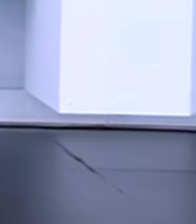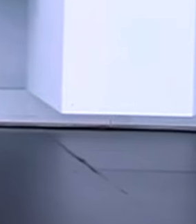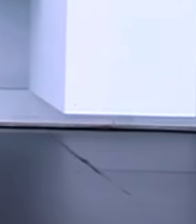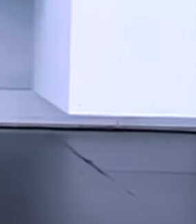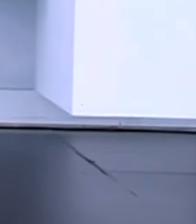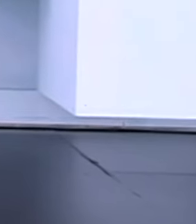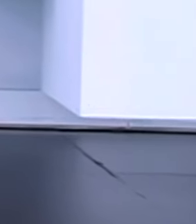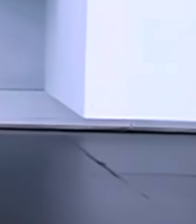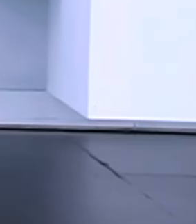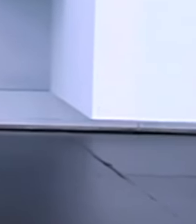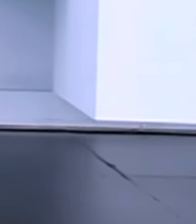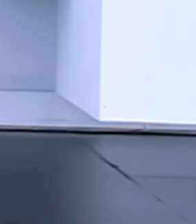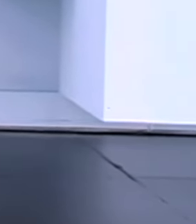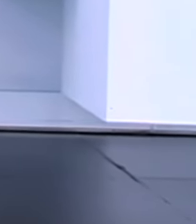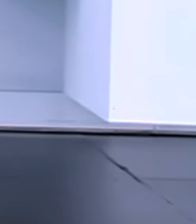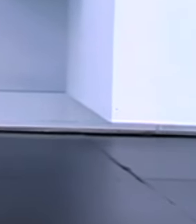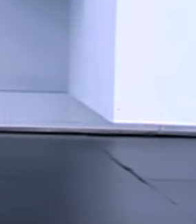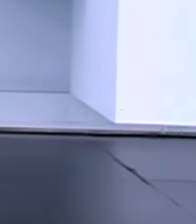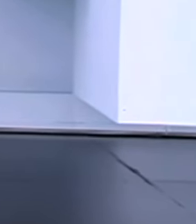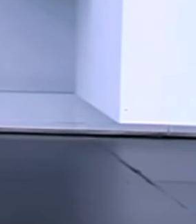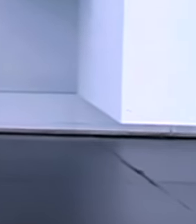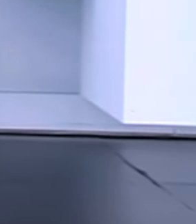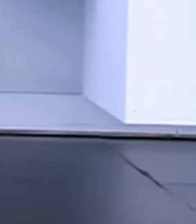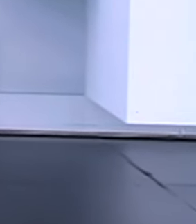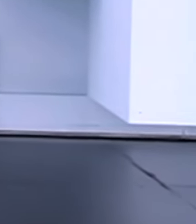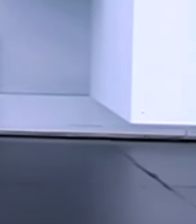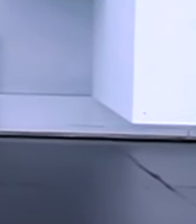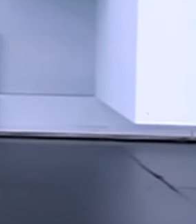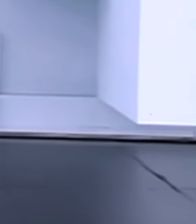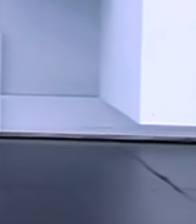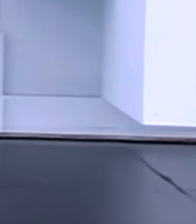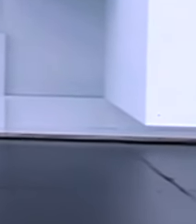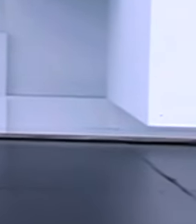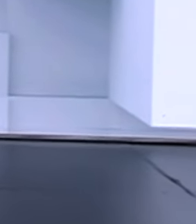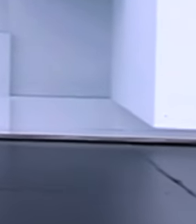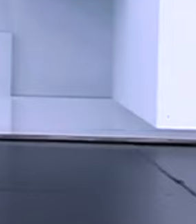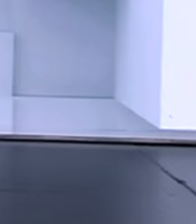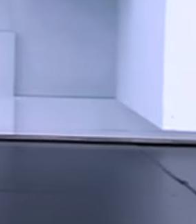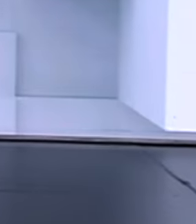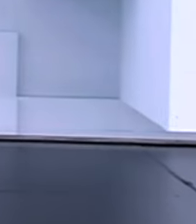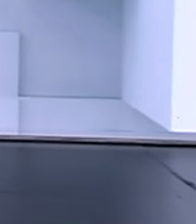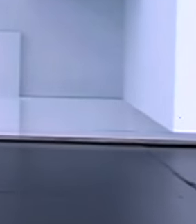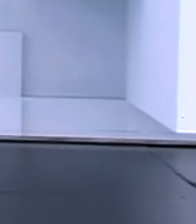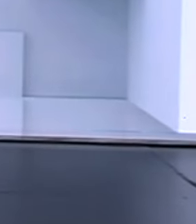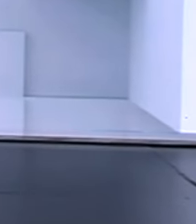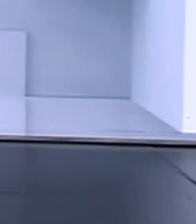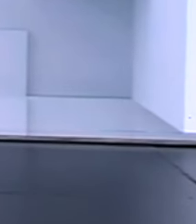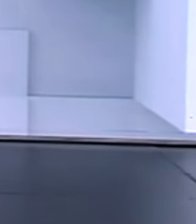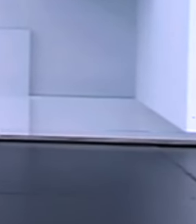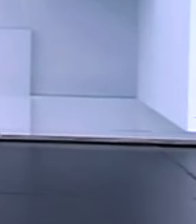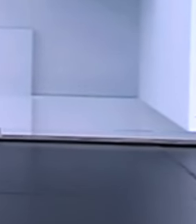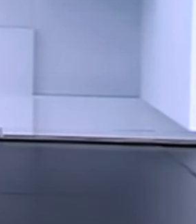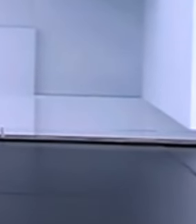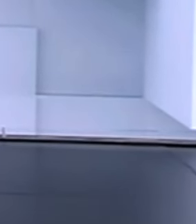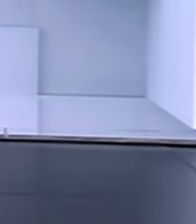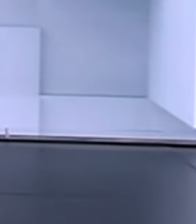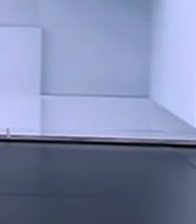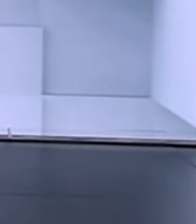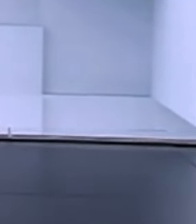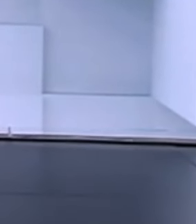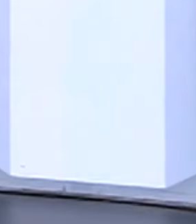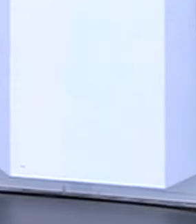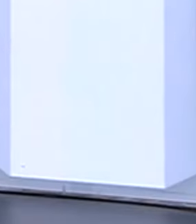Армыстар, құрметті көрермен, студияда Аяжан Баубекқызы назарларыңызға 11-ші қаңтар бейсенбіге арналған ауа райы мәліметін